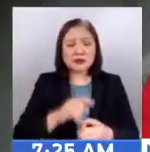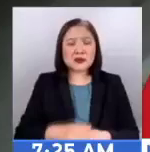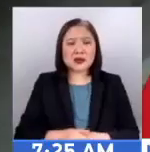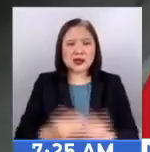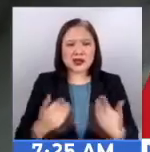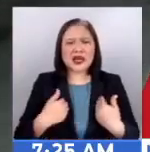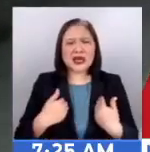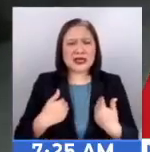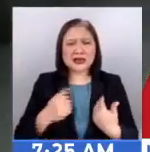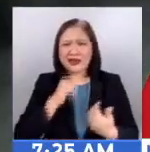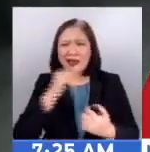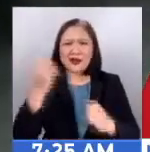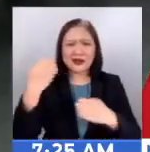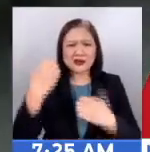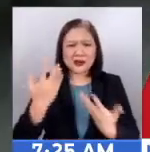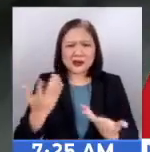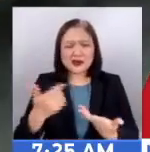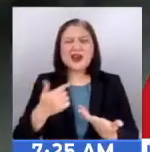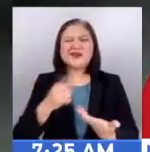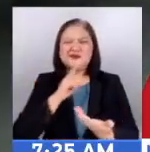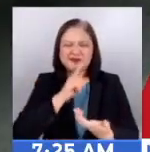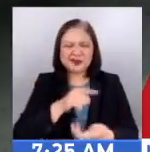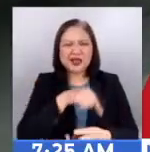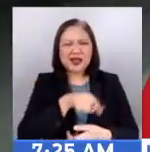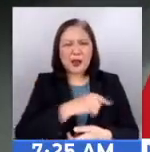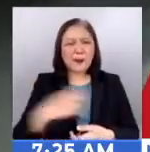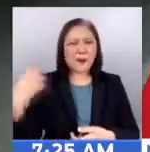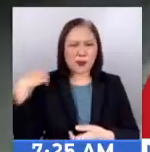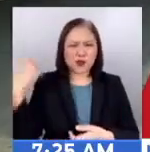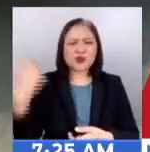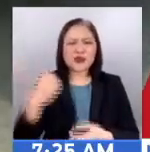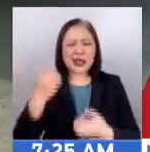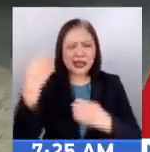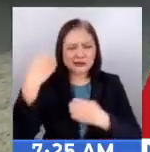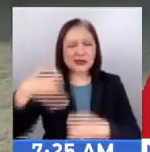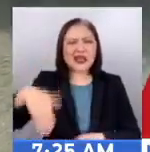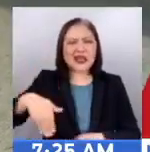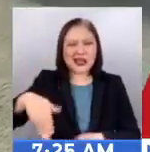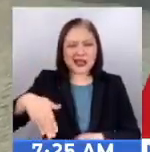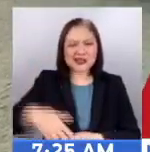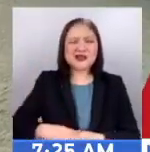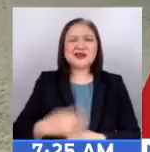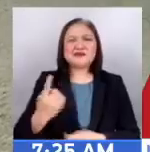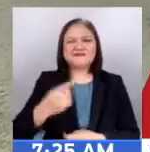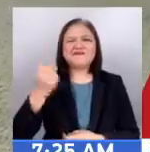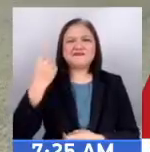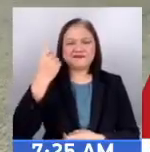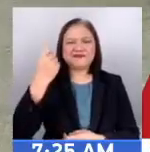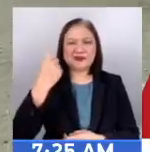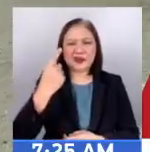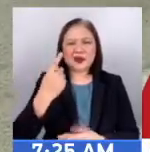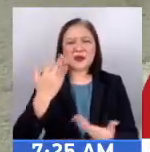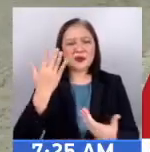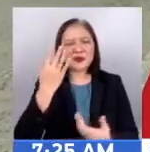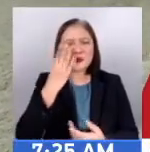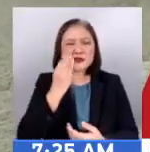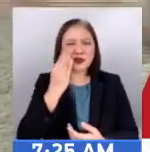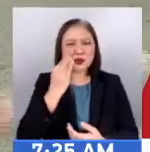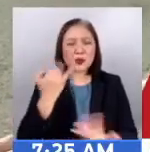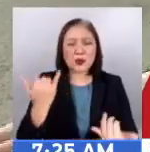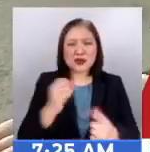daw na kanilang mga employers na malate. At iniintindi na lamang ang sitwasyon dahil pa rin nga ito ay